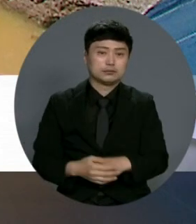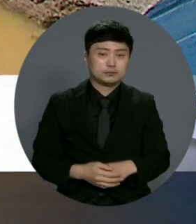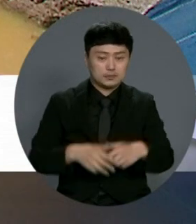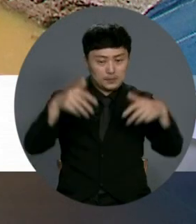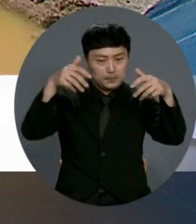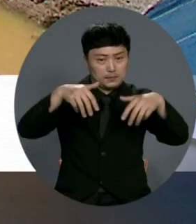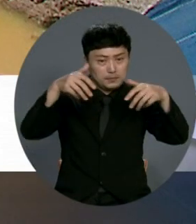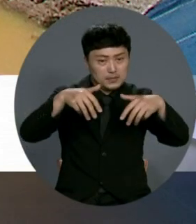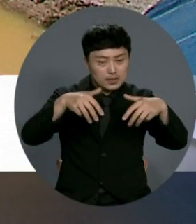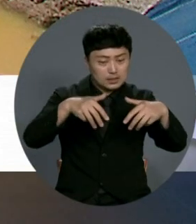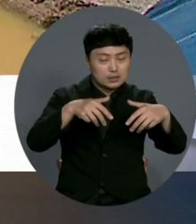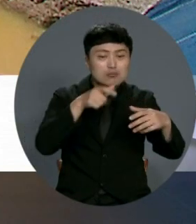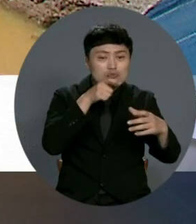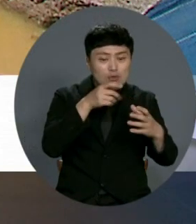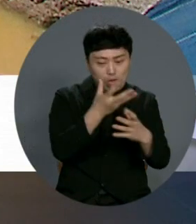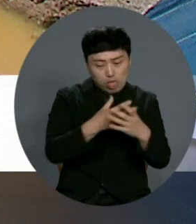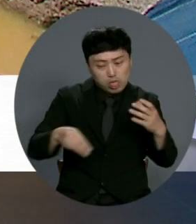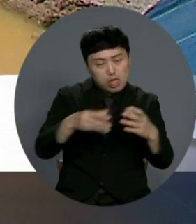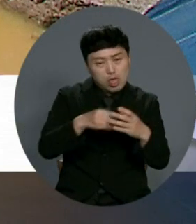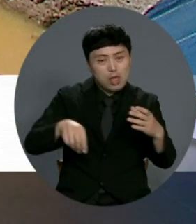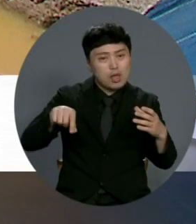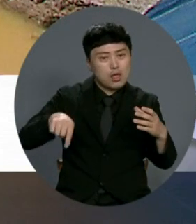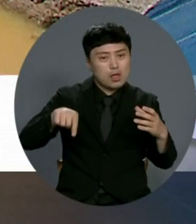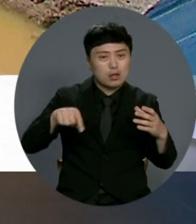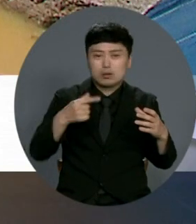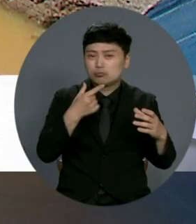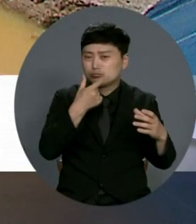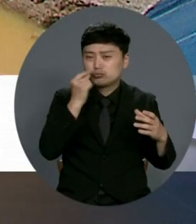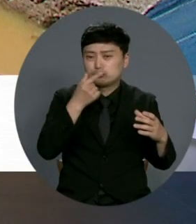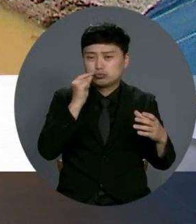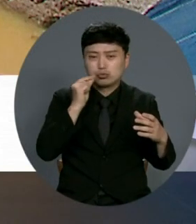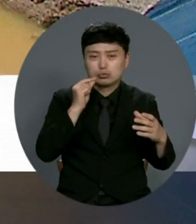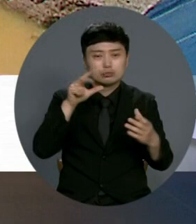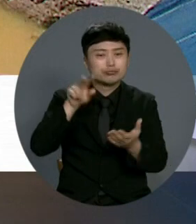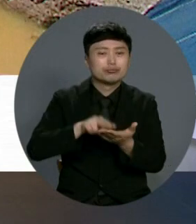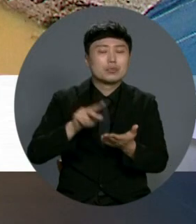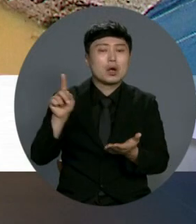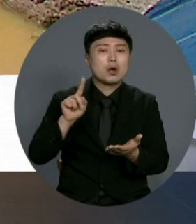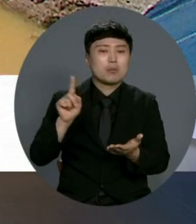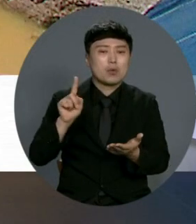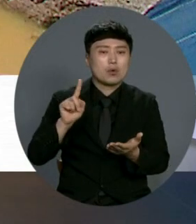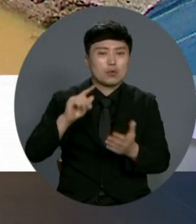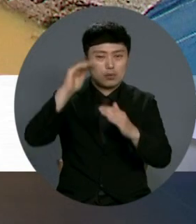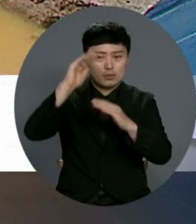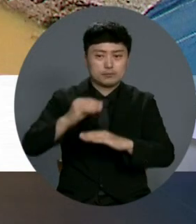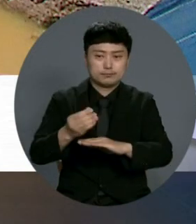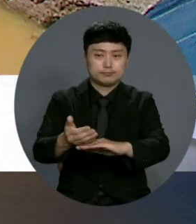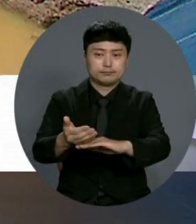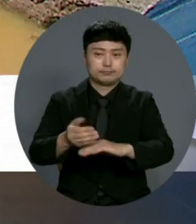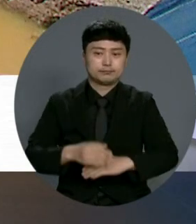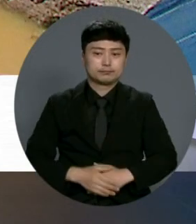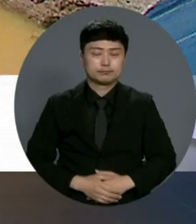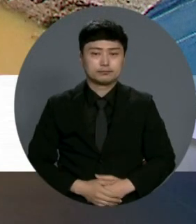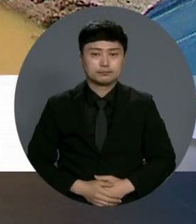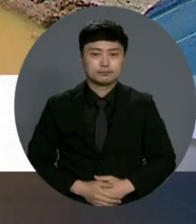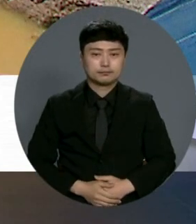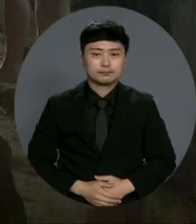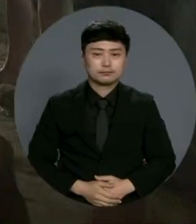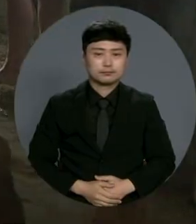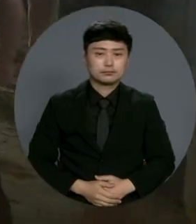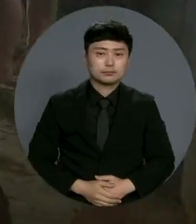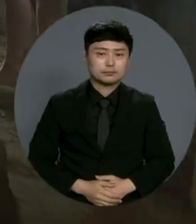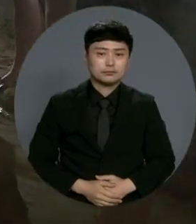적절한 규모의 배수시설을 갖추고 있지 않았다고 지적했습니다 어떤 문제가 있는 건지 김서연 기자가 자세히 전하겠습니다